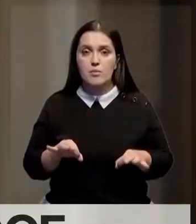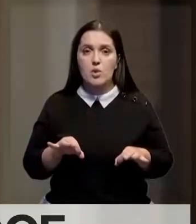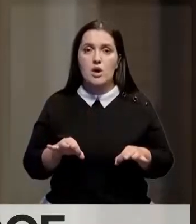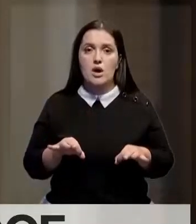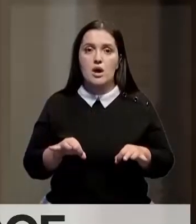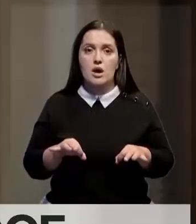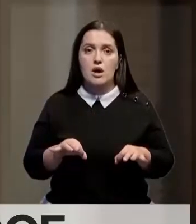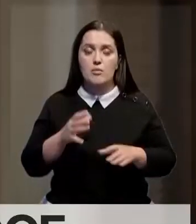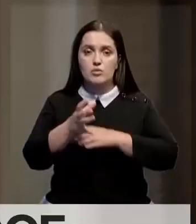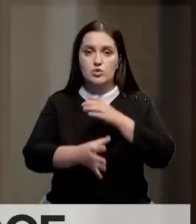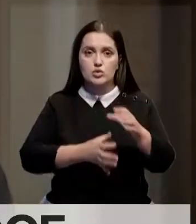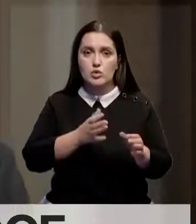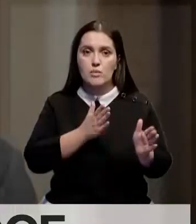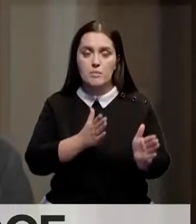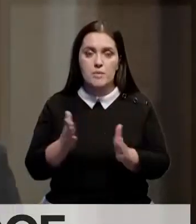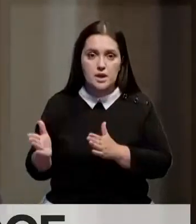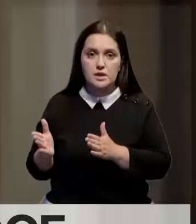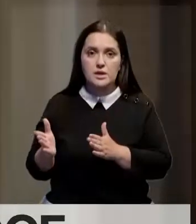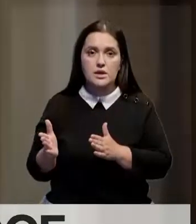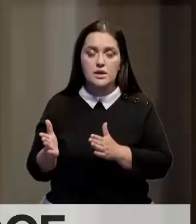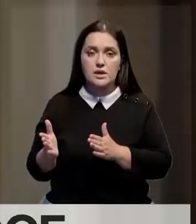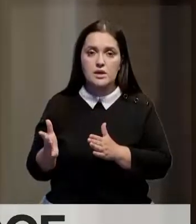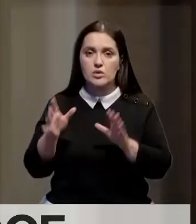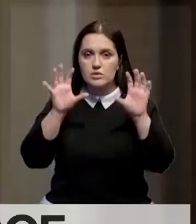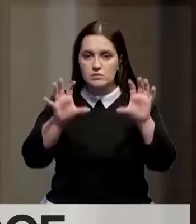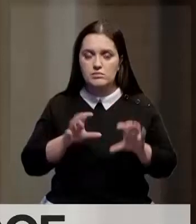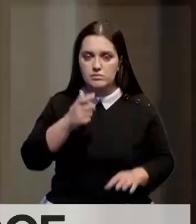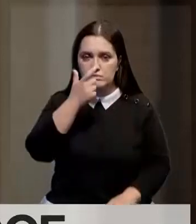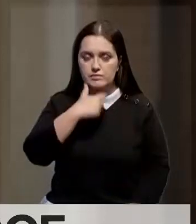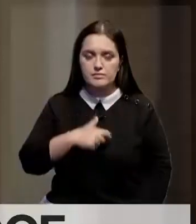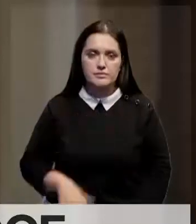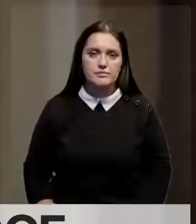открытого международного порядка, основанного на верховенстве закона.